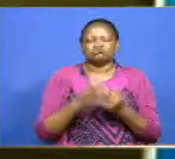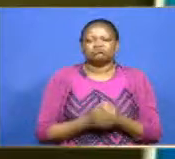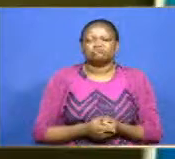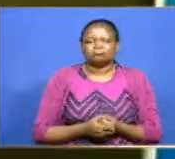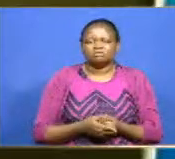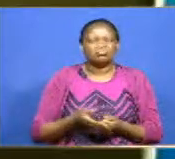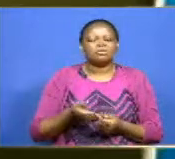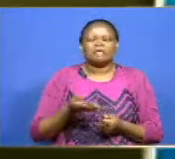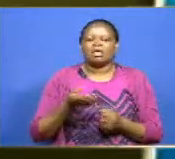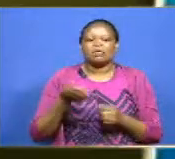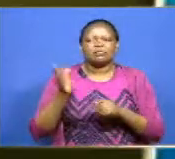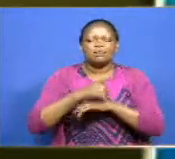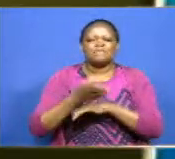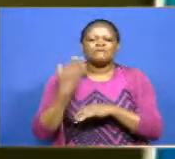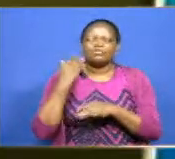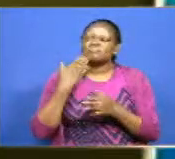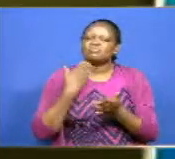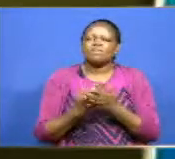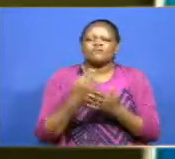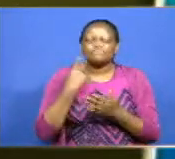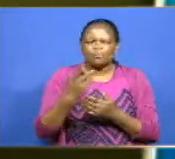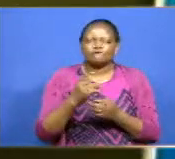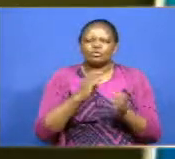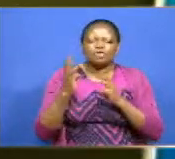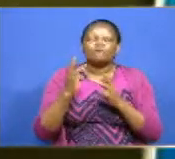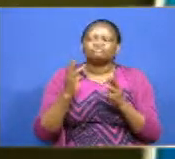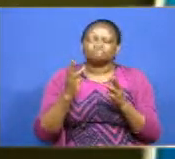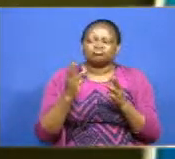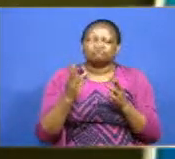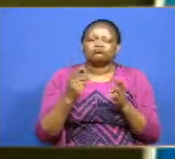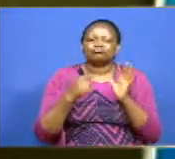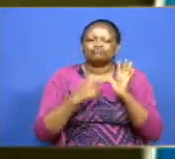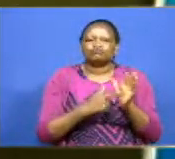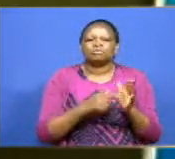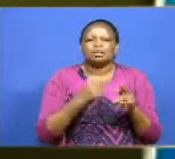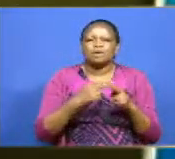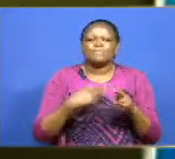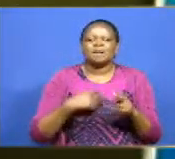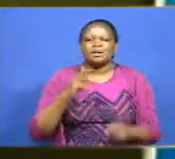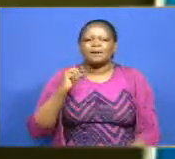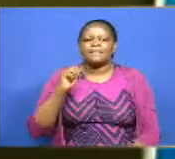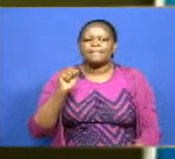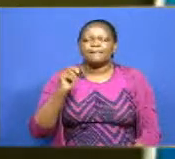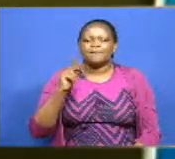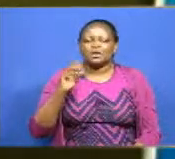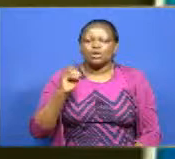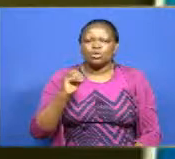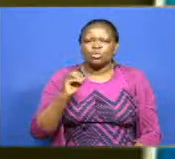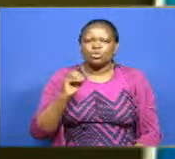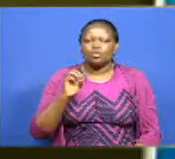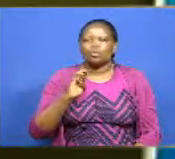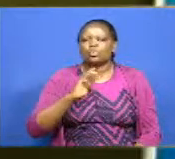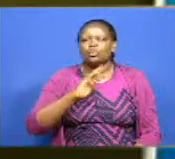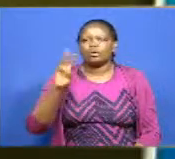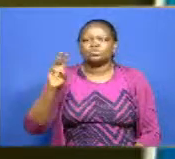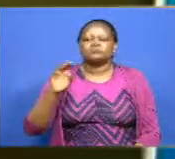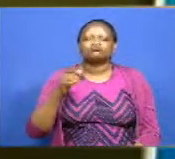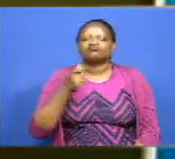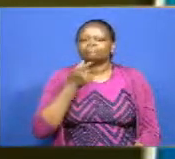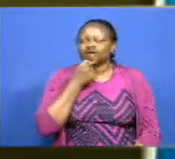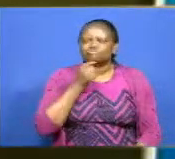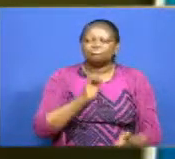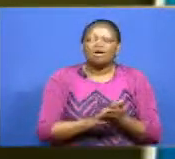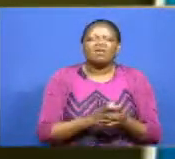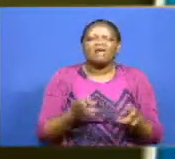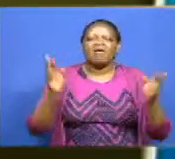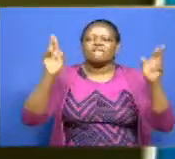kujiunga nami kwenye utabiri wa hali ya hewa. Jina langu ni Tilio Marco. Maeneo ya magharibi, Nyanza na baadhi ya sehemu za Rift